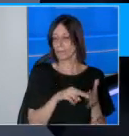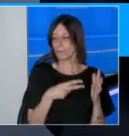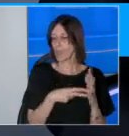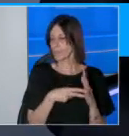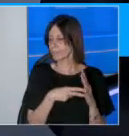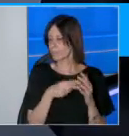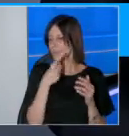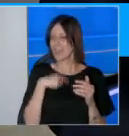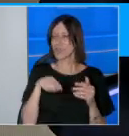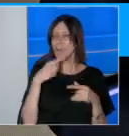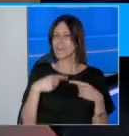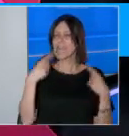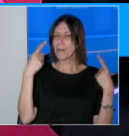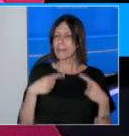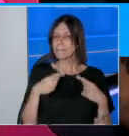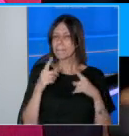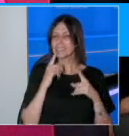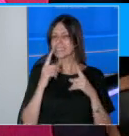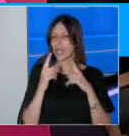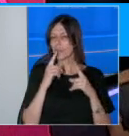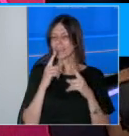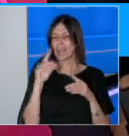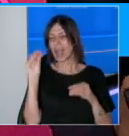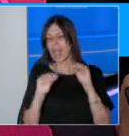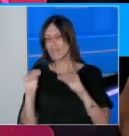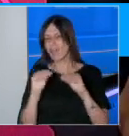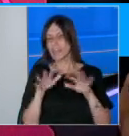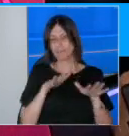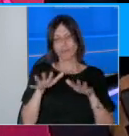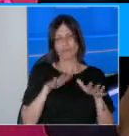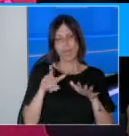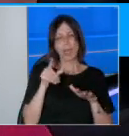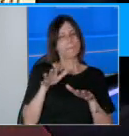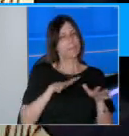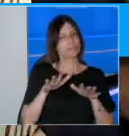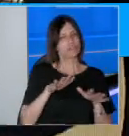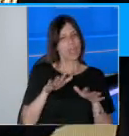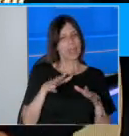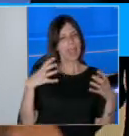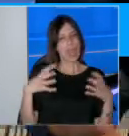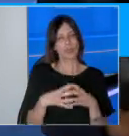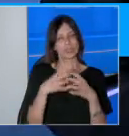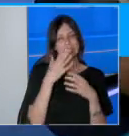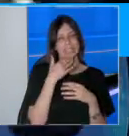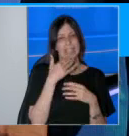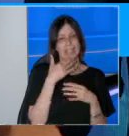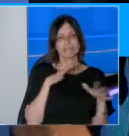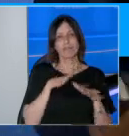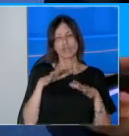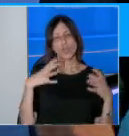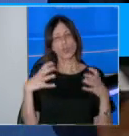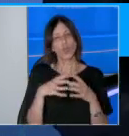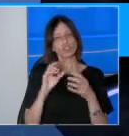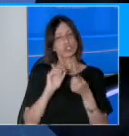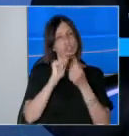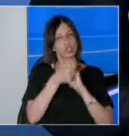פוליטיים. אנחנו בימים שבהם המסע ומתן להרכבת ממשלה, נקרא לה לממשלת אחדות ישראלית, לממשלת גוש השינוי,